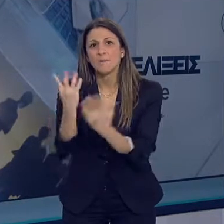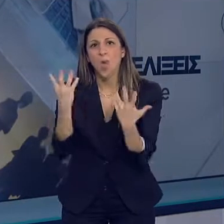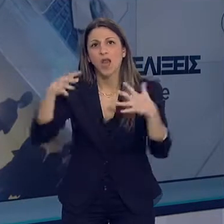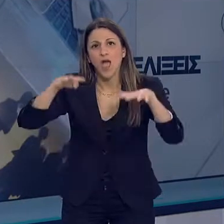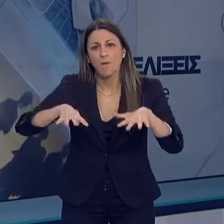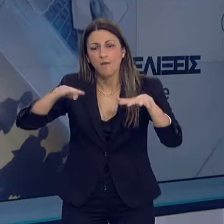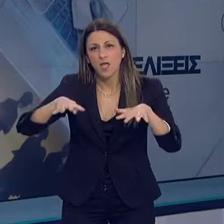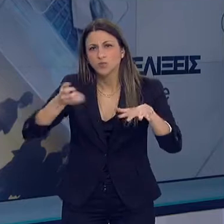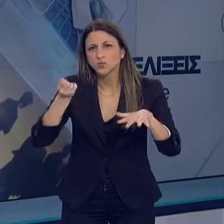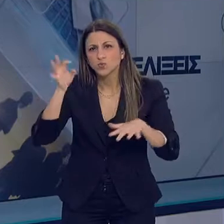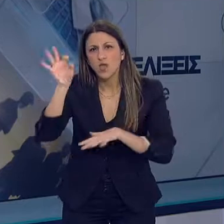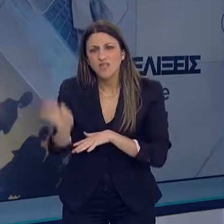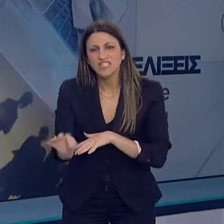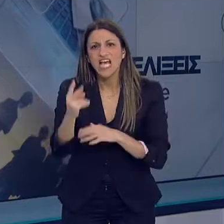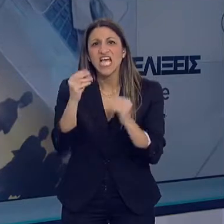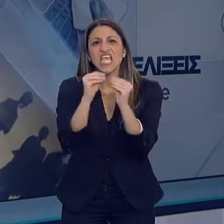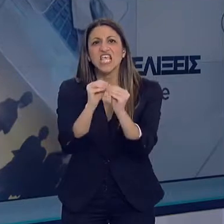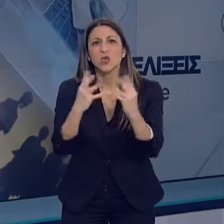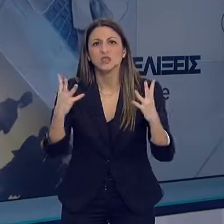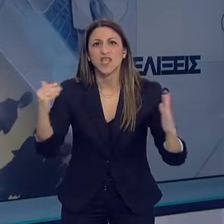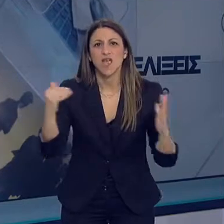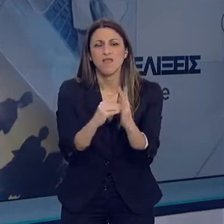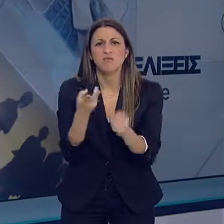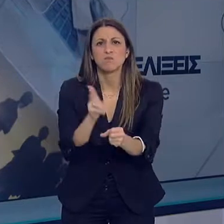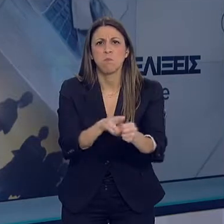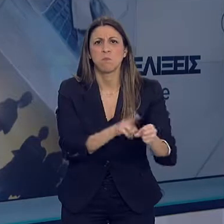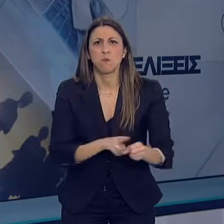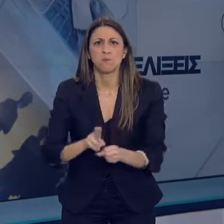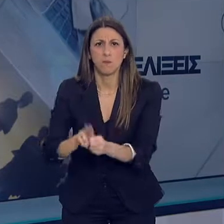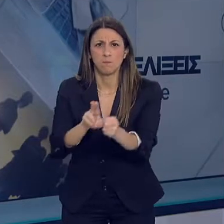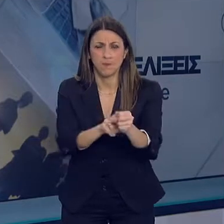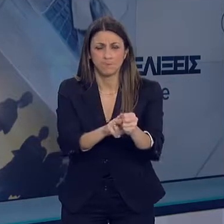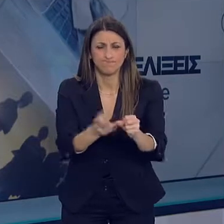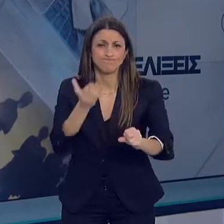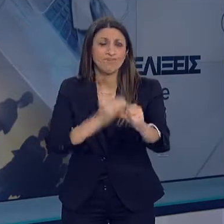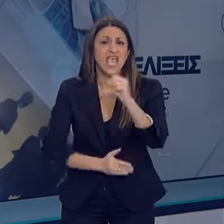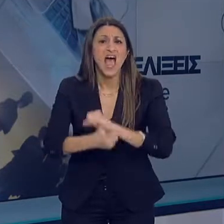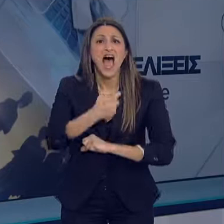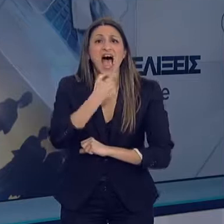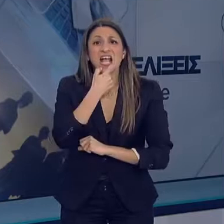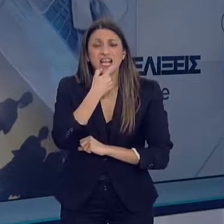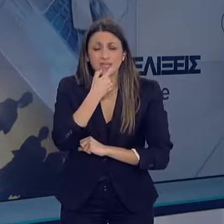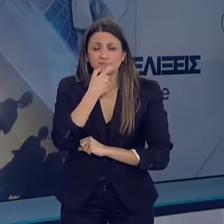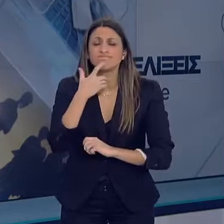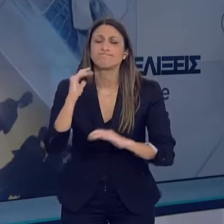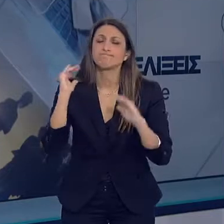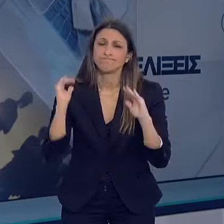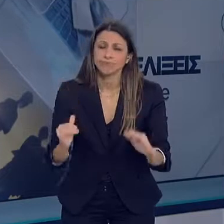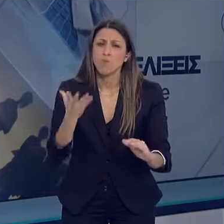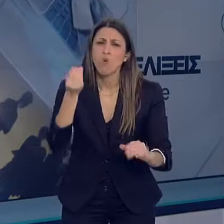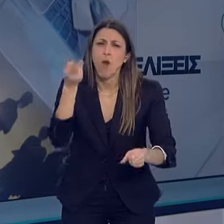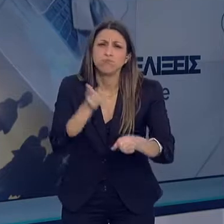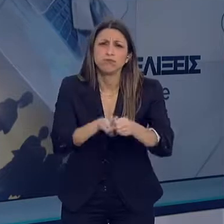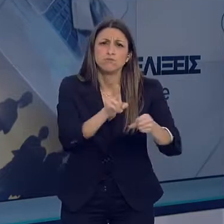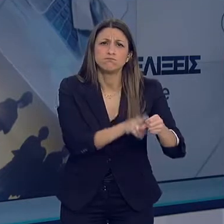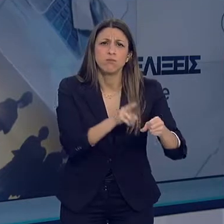έφτασαν τους 29.000 θανάτους. Το Ηνωμένο Βασίλειο συνεχίζει να καταγράφει εκατοντάδες